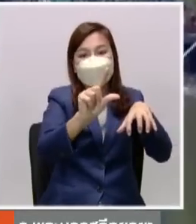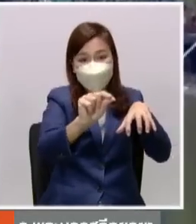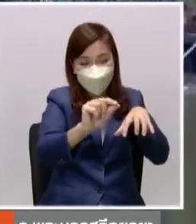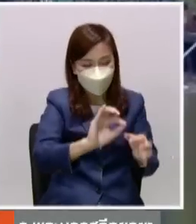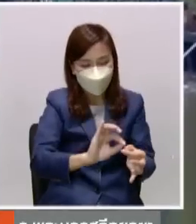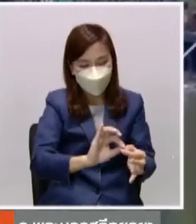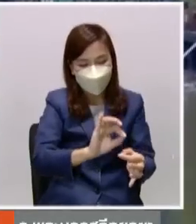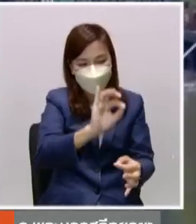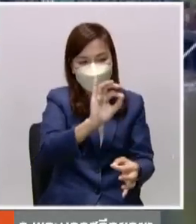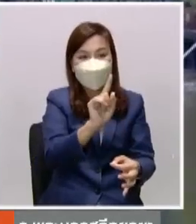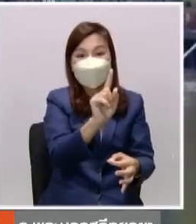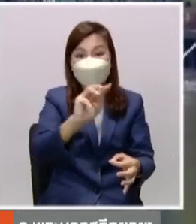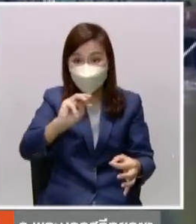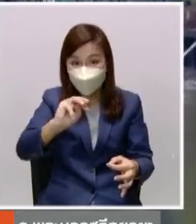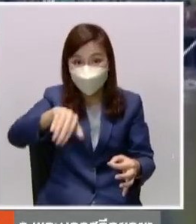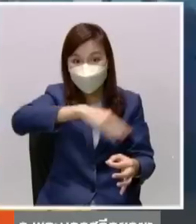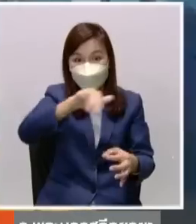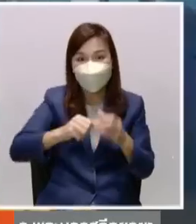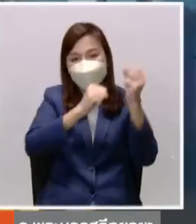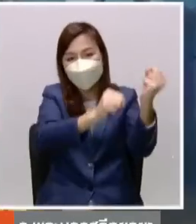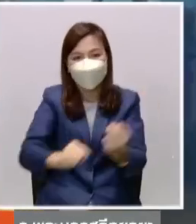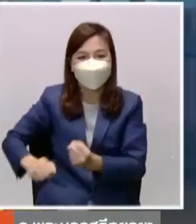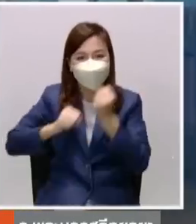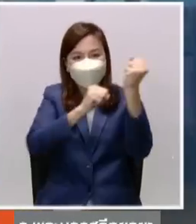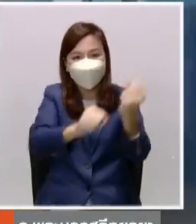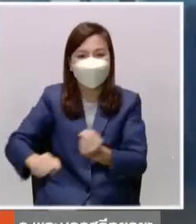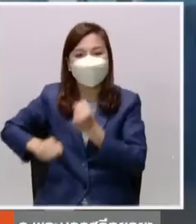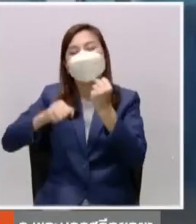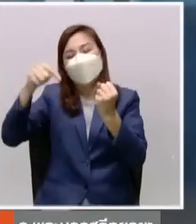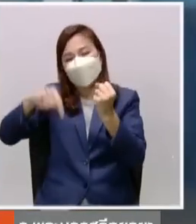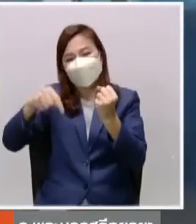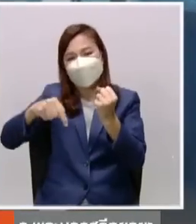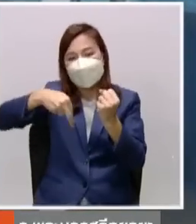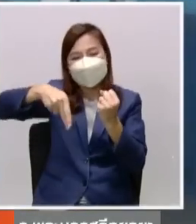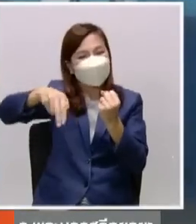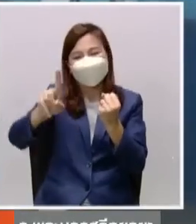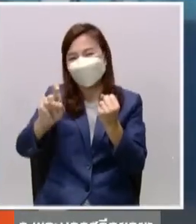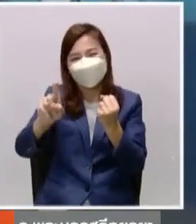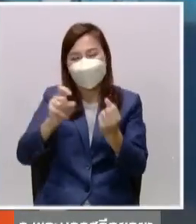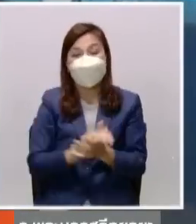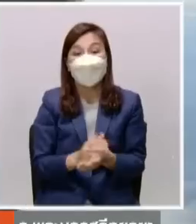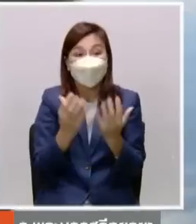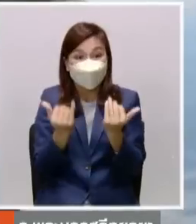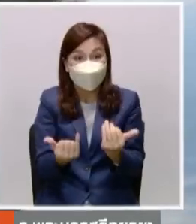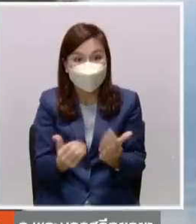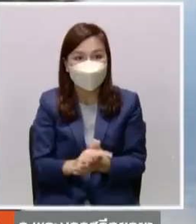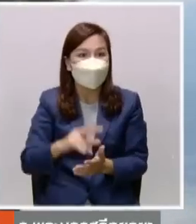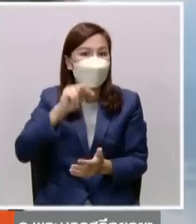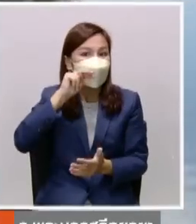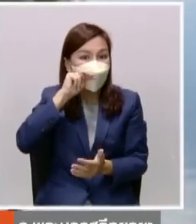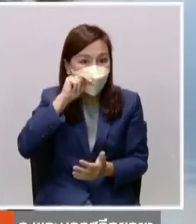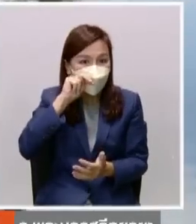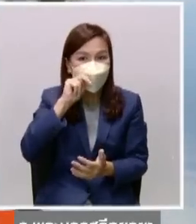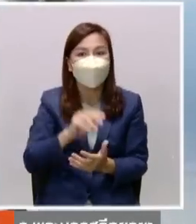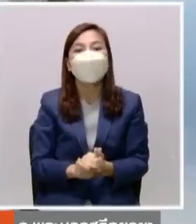สุดประมาณ 1เมตรชาวบ้านต้องนำเรือออกมาสัญจรเข้าออกหมู่บ้านกันแล้วชาวบ้านบอกเลยนะครับว่ารอบนี้น้ำท่วมขัง